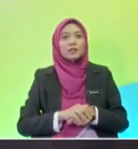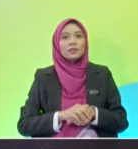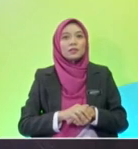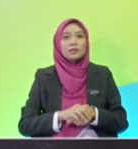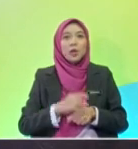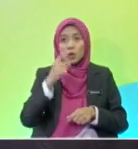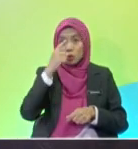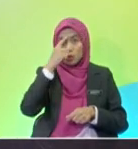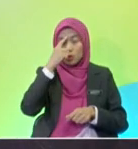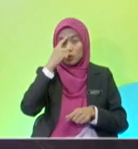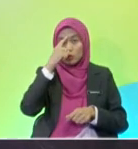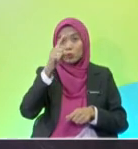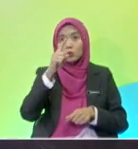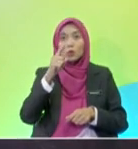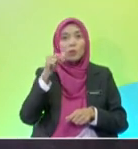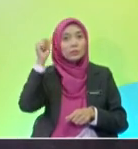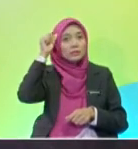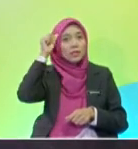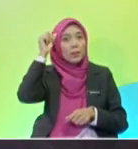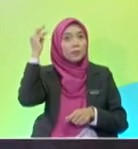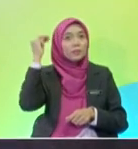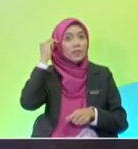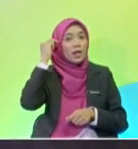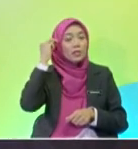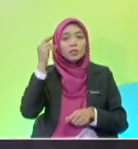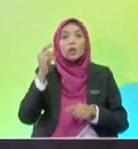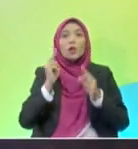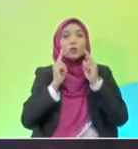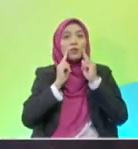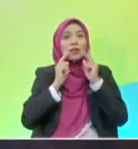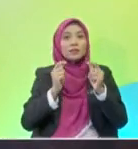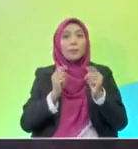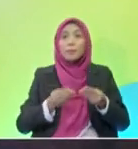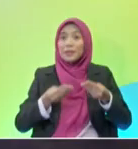dan untuk Azza 5 Bintang